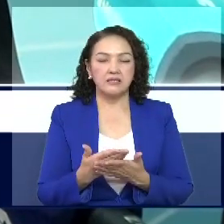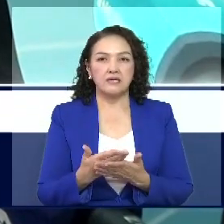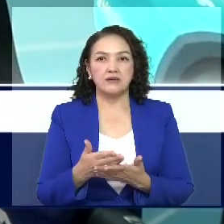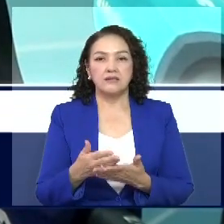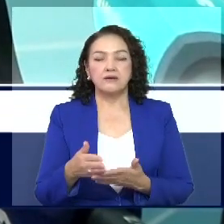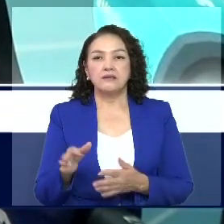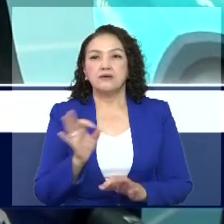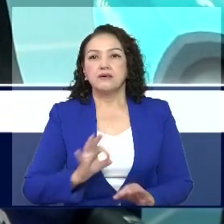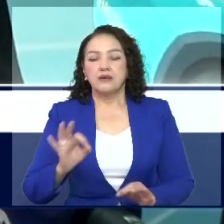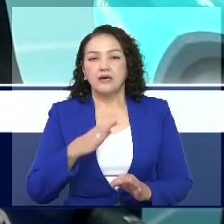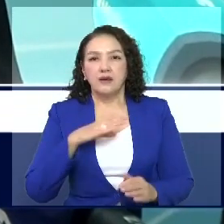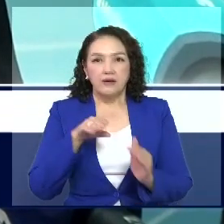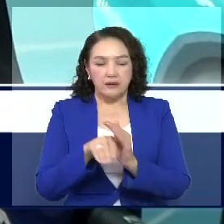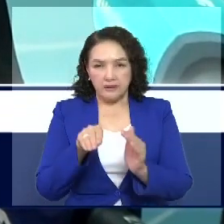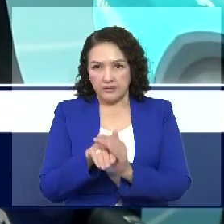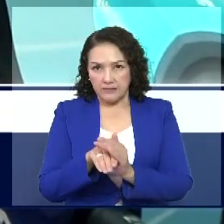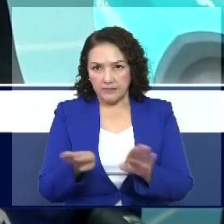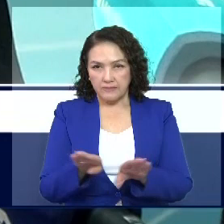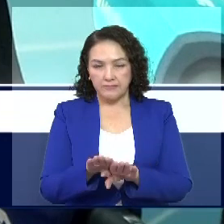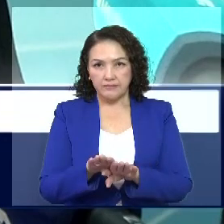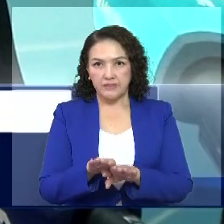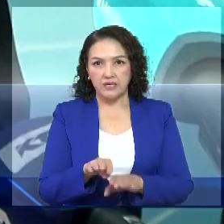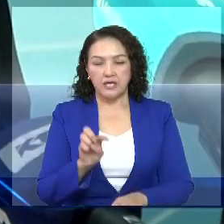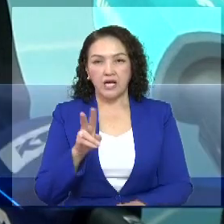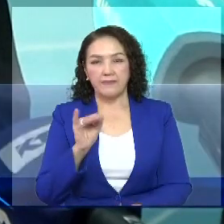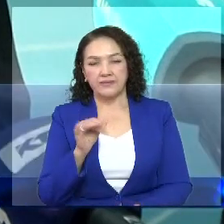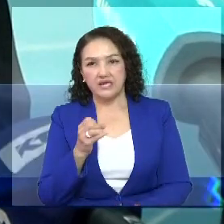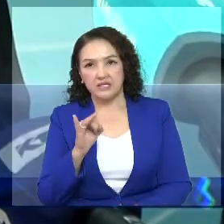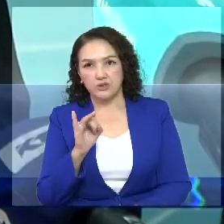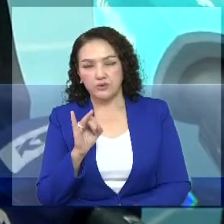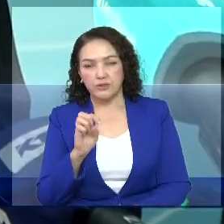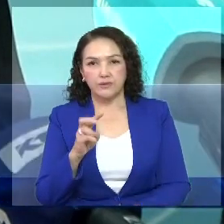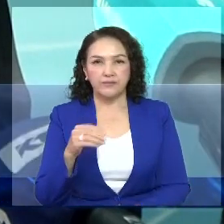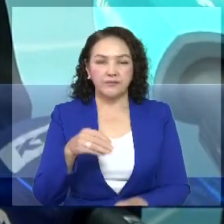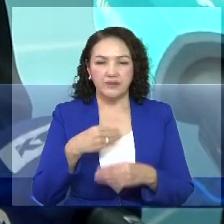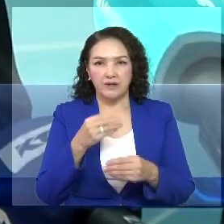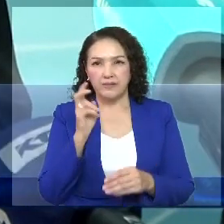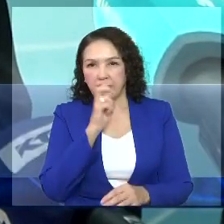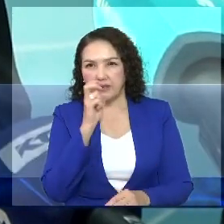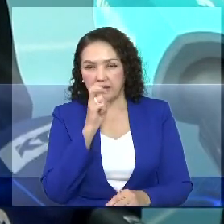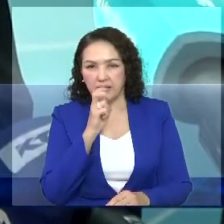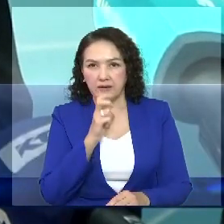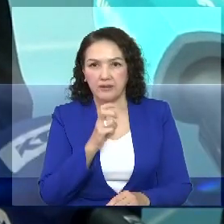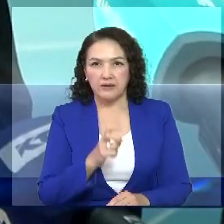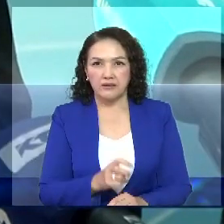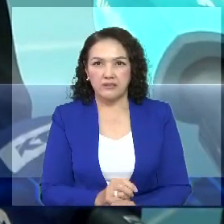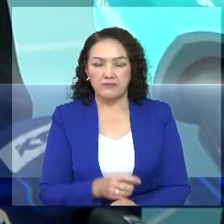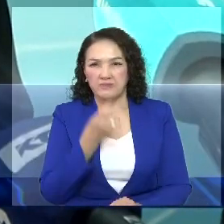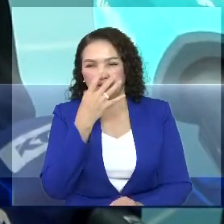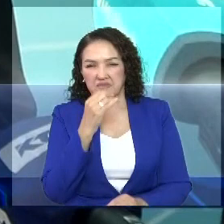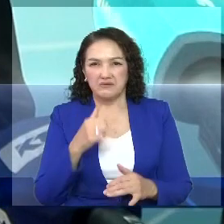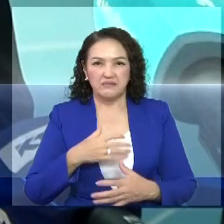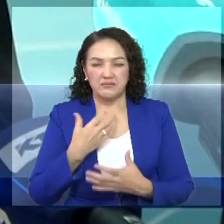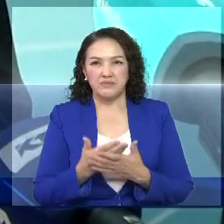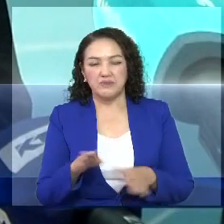случаев, добавляют этилмеркаптан, это одорант. Дает запах. Он такой запахом тухлых яиц и так далее. Специально,